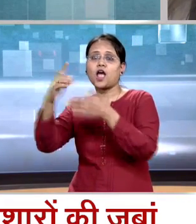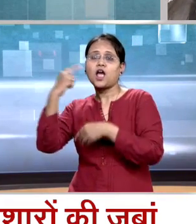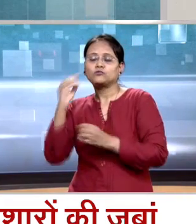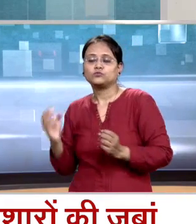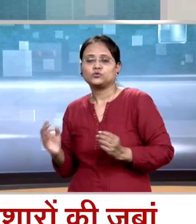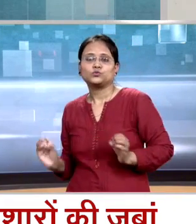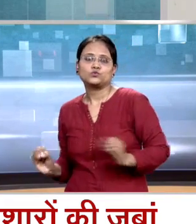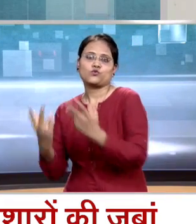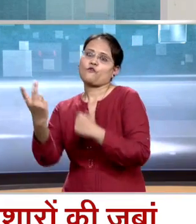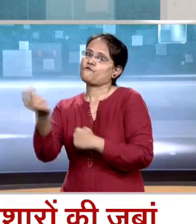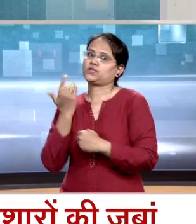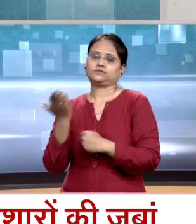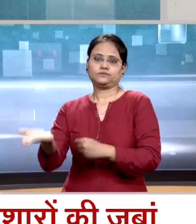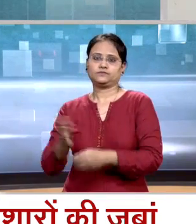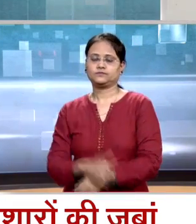ली।